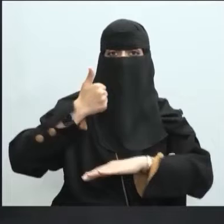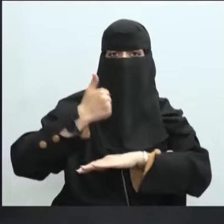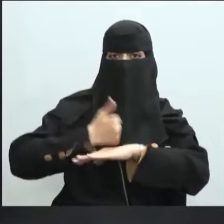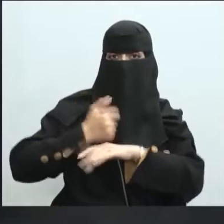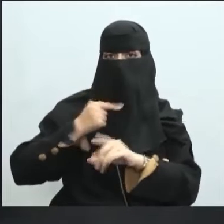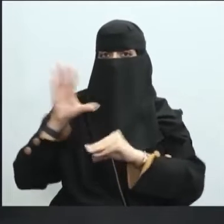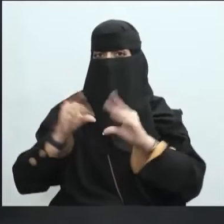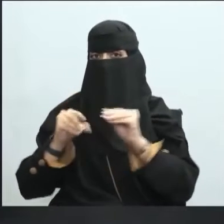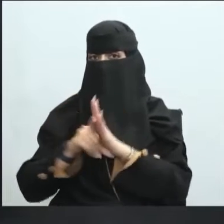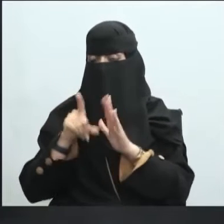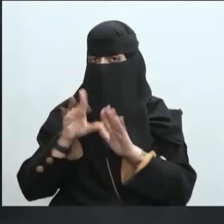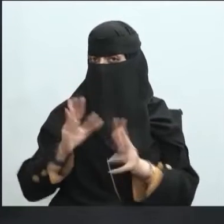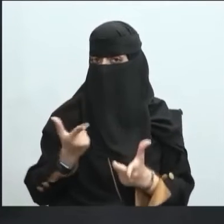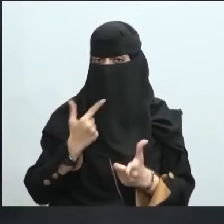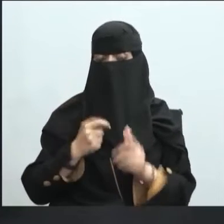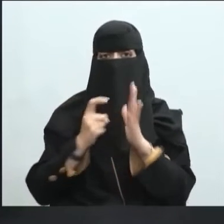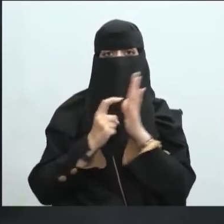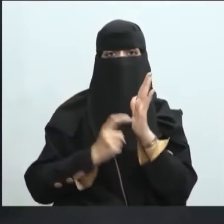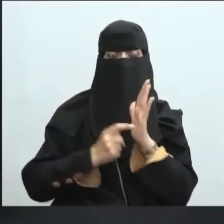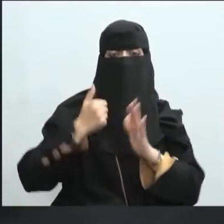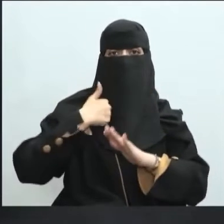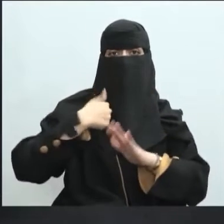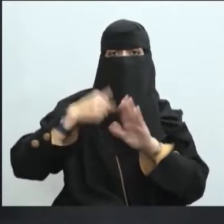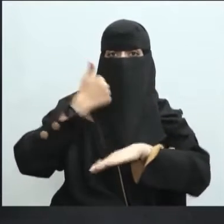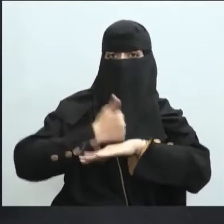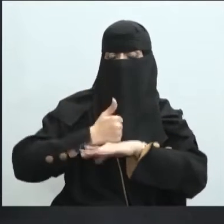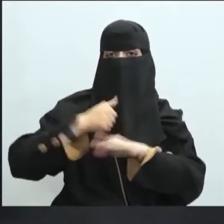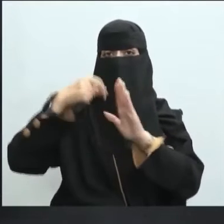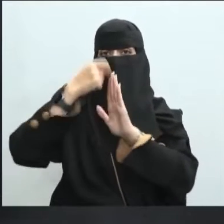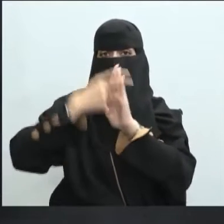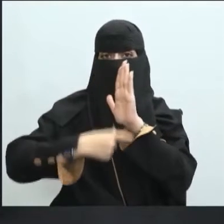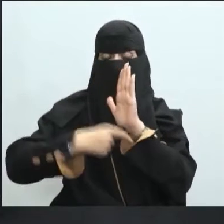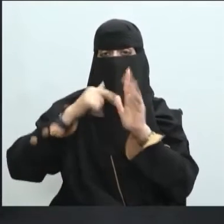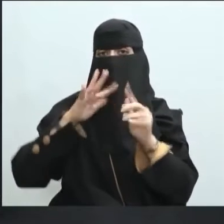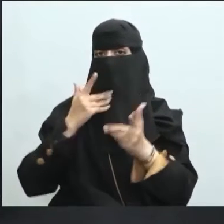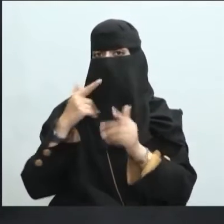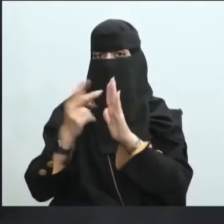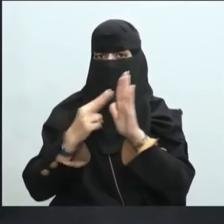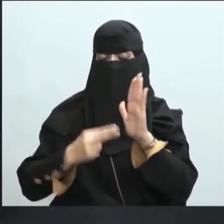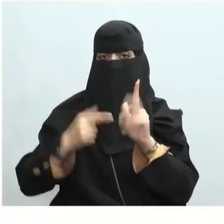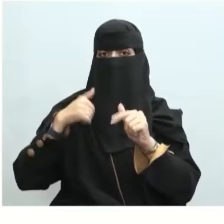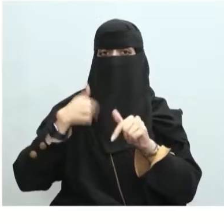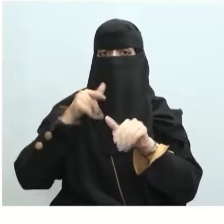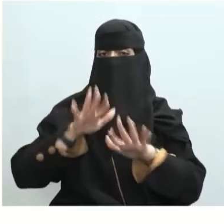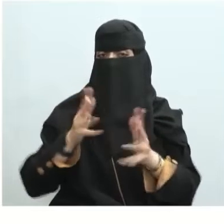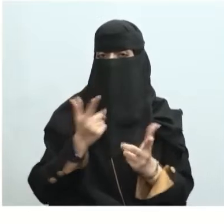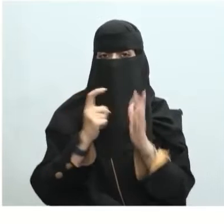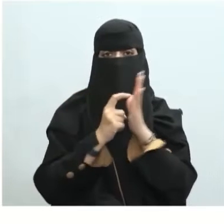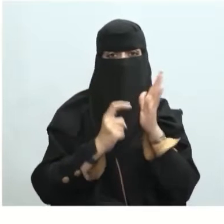للقصه كذلك ما العناصر الاساسيه للمقال وايضا ما العناصر الاساسيه